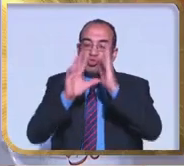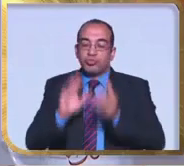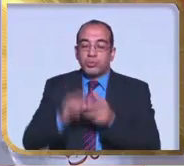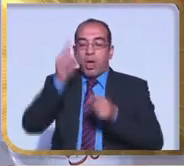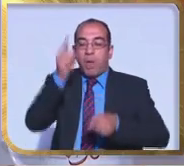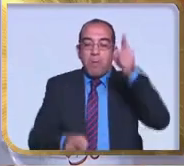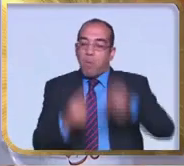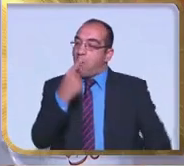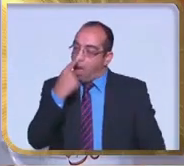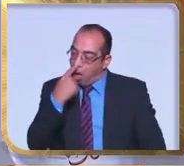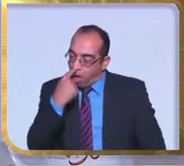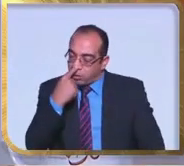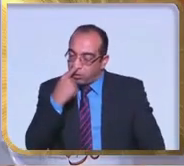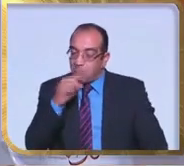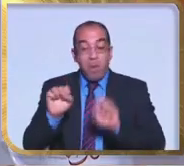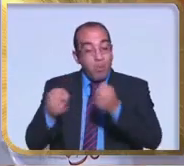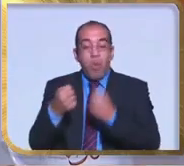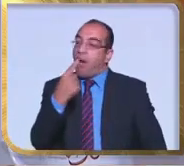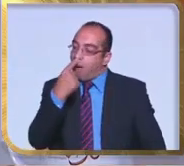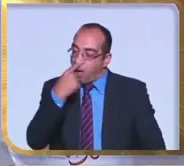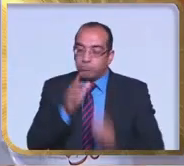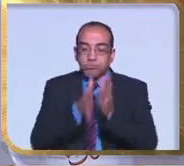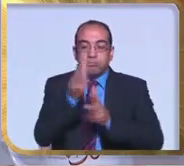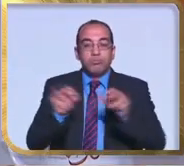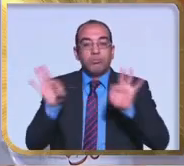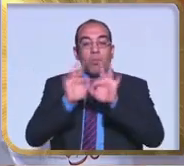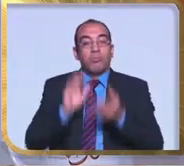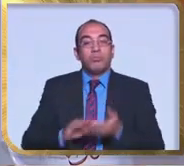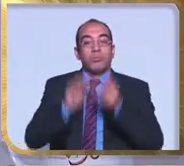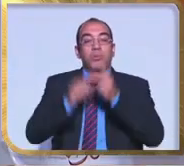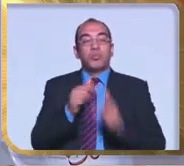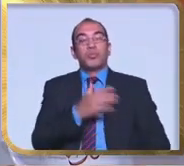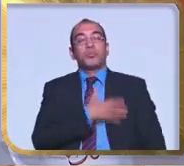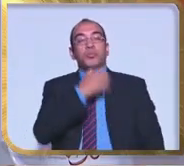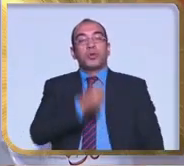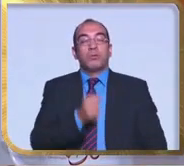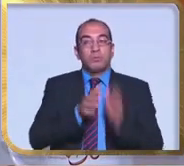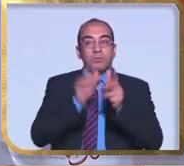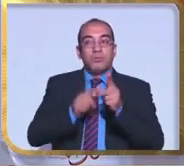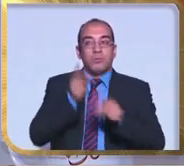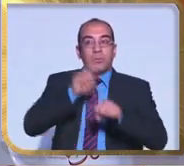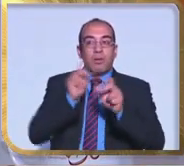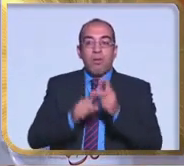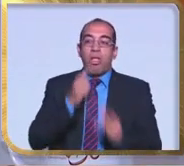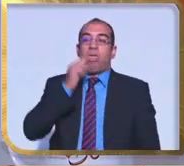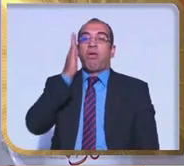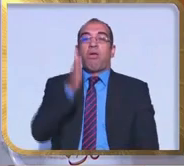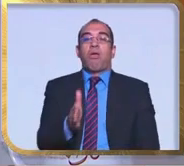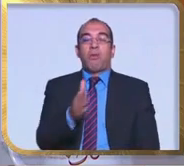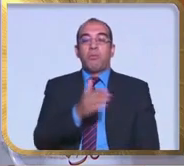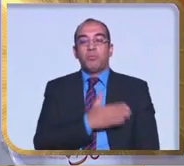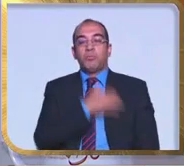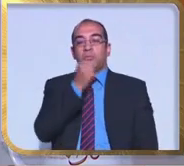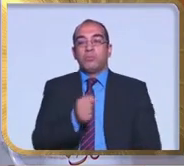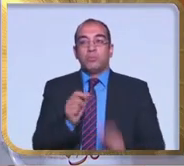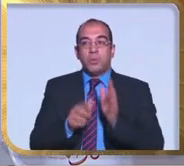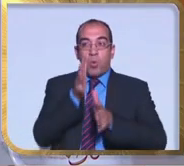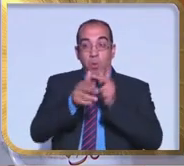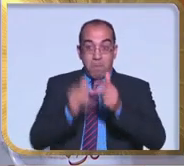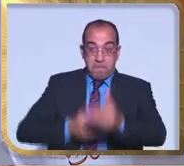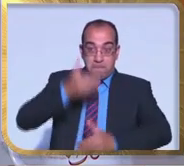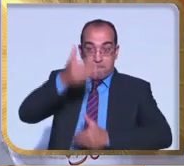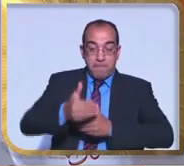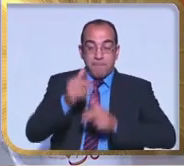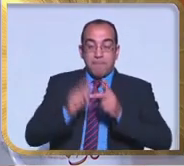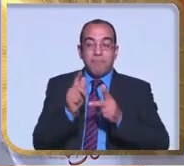ربه، فيكون مؤمن متصف بالإيمان صادق في إيمانه. ثم